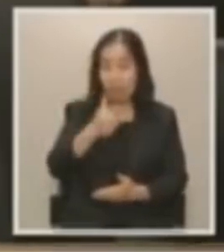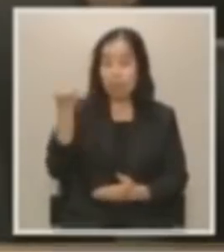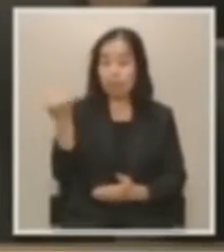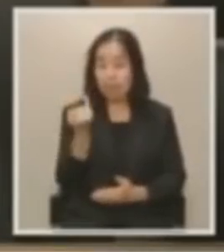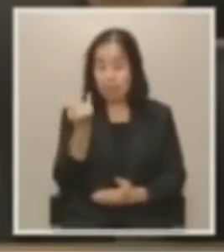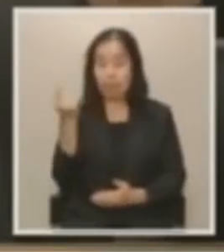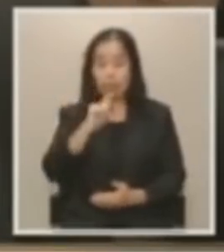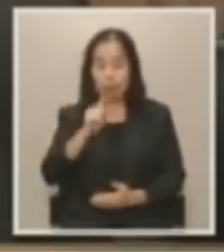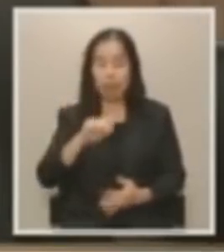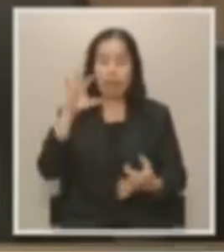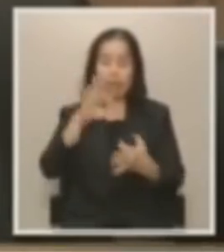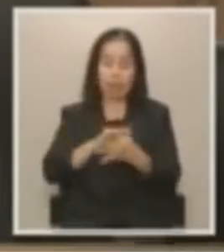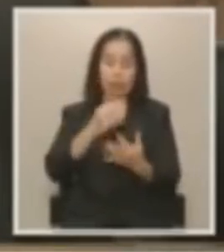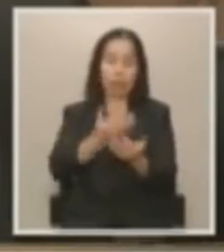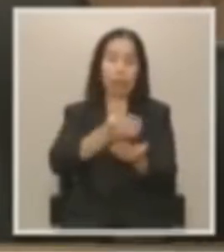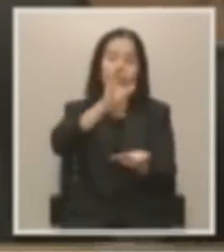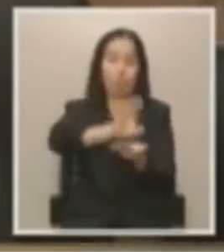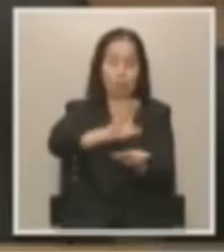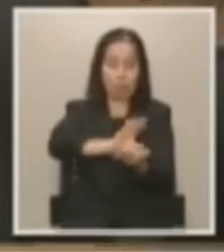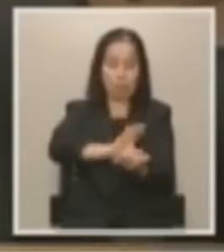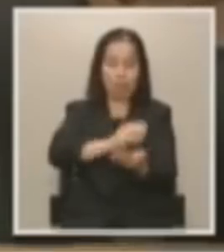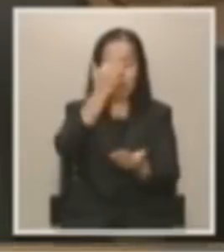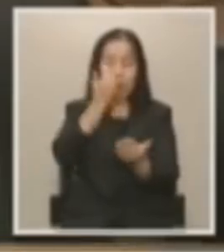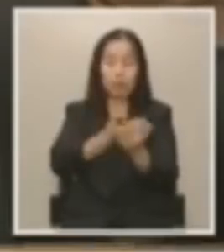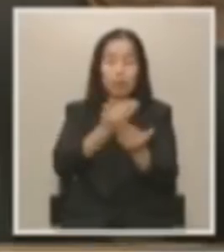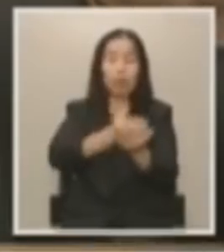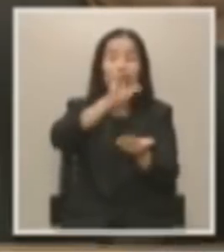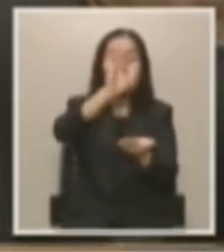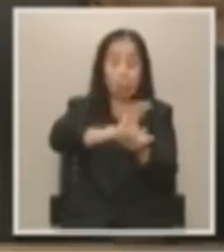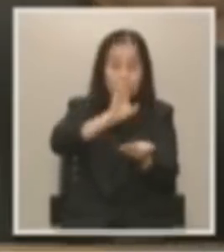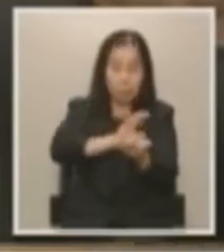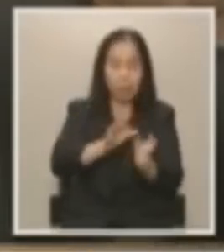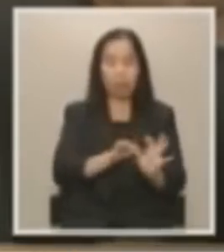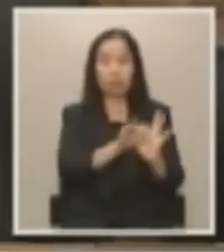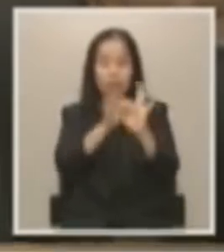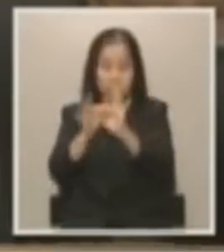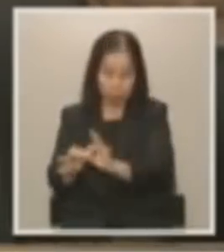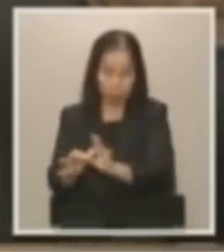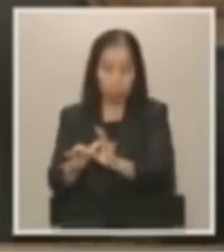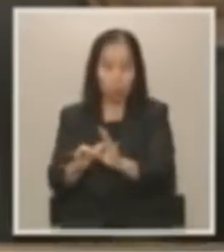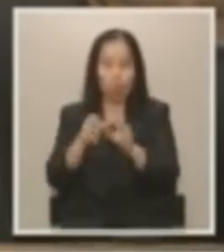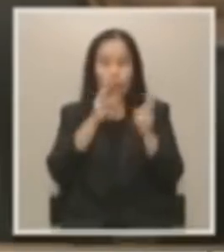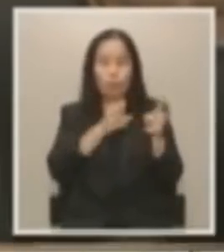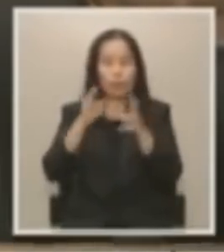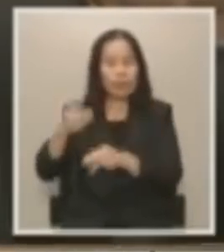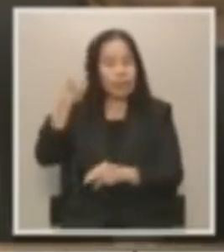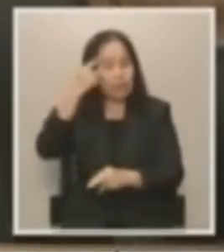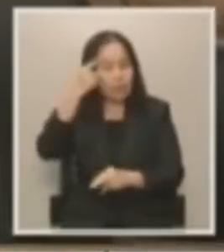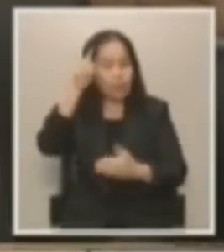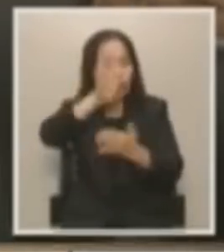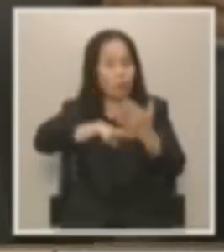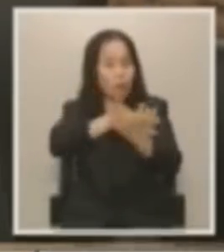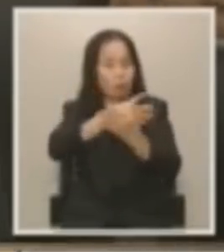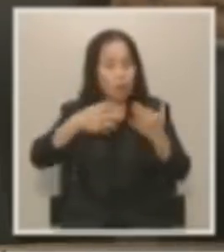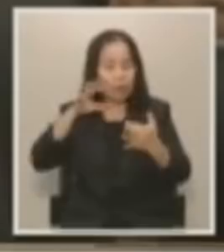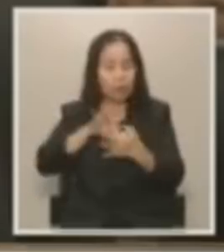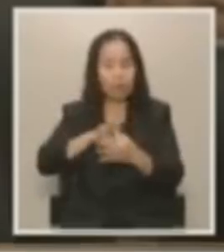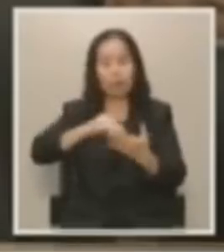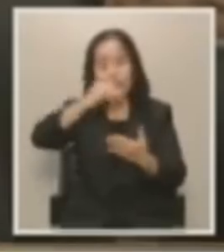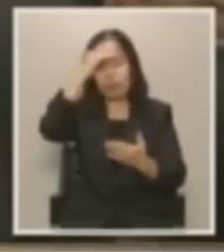ณการจัดสรรงบประมาณสะท้อนสิ่งที่ท่านคิดวิธีคิดและหลักการที่มีต่อระบบการศึกษาทั้งหม